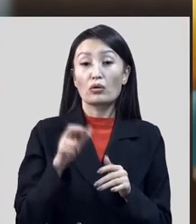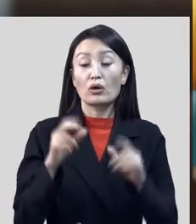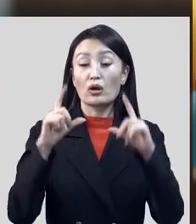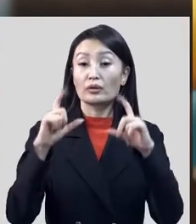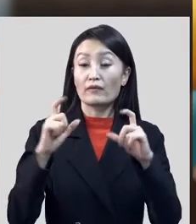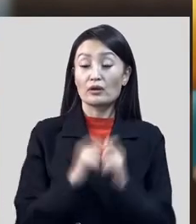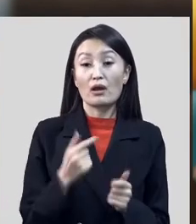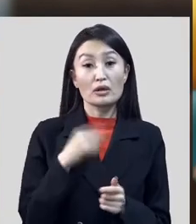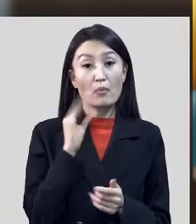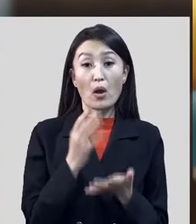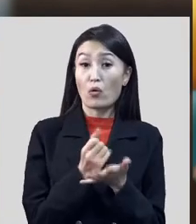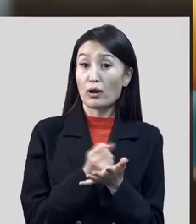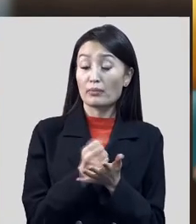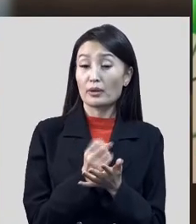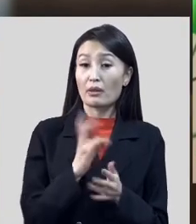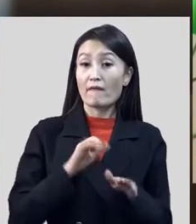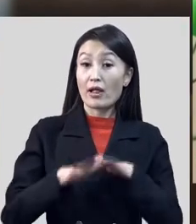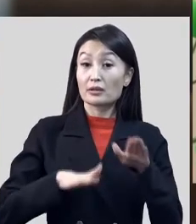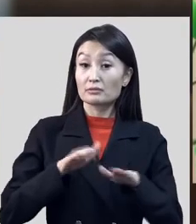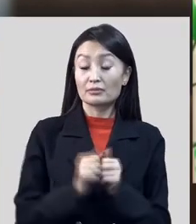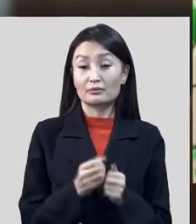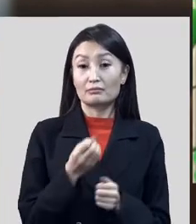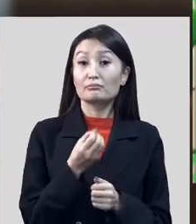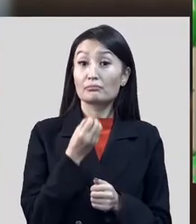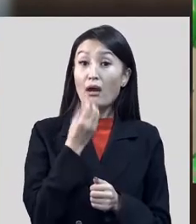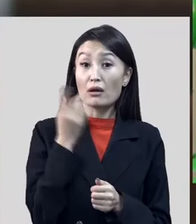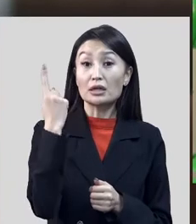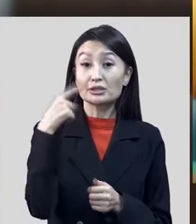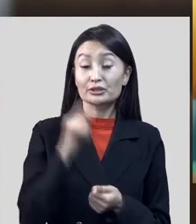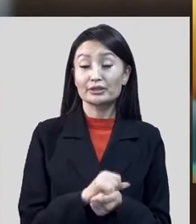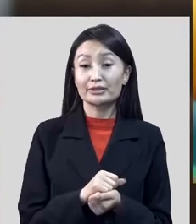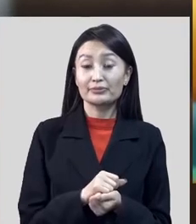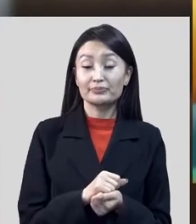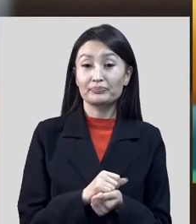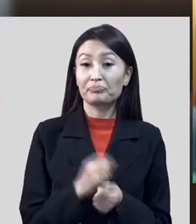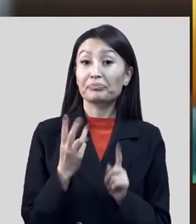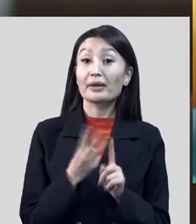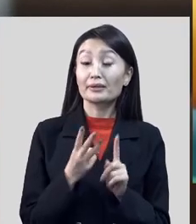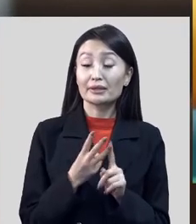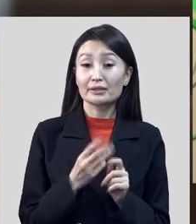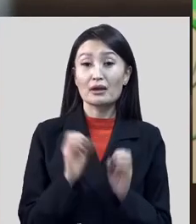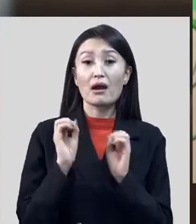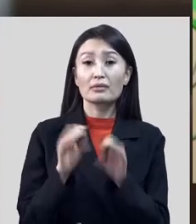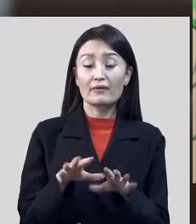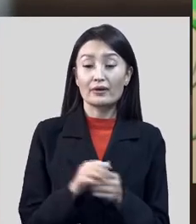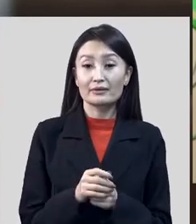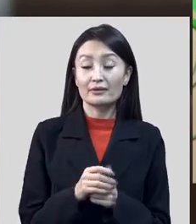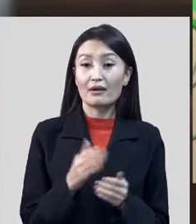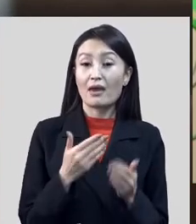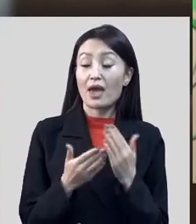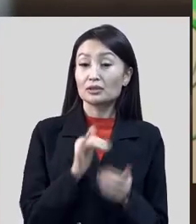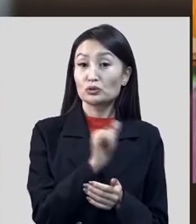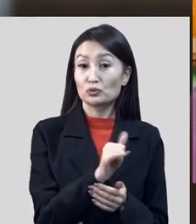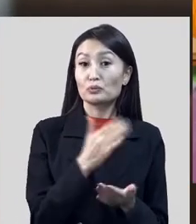а я могу копить деньги на велосипед хорош дурить и а принять и отдавать если у тебя